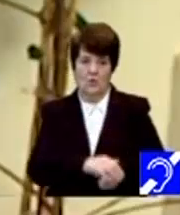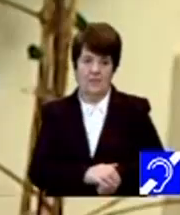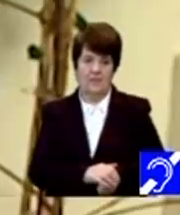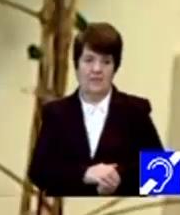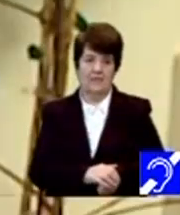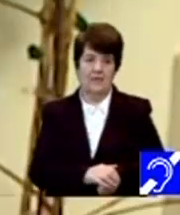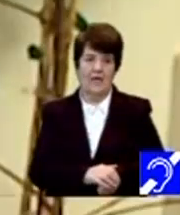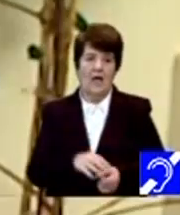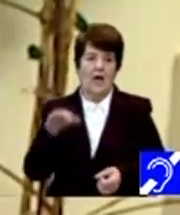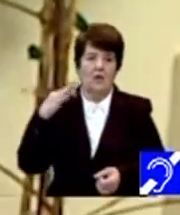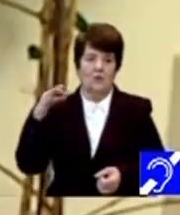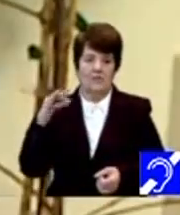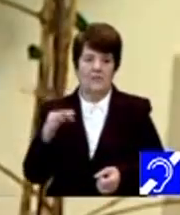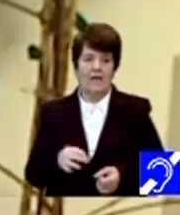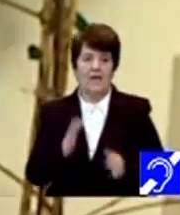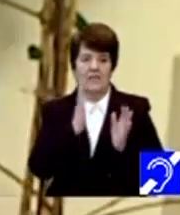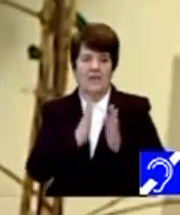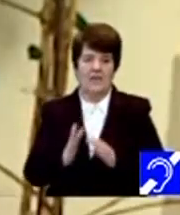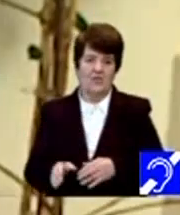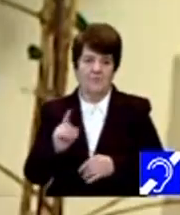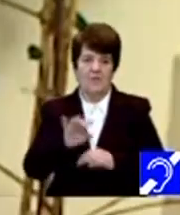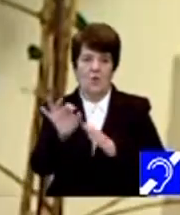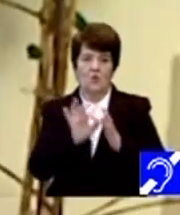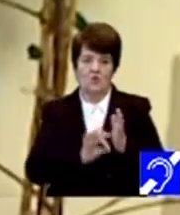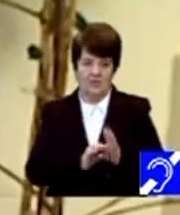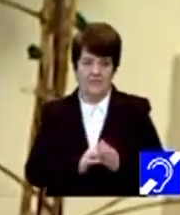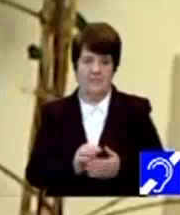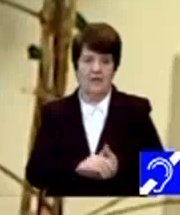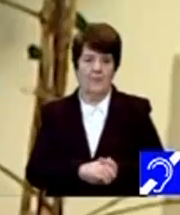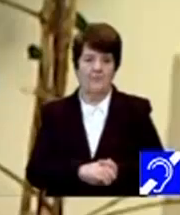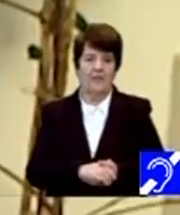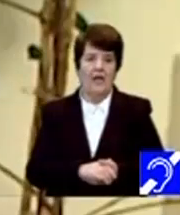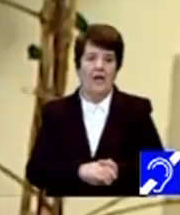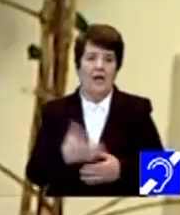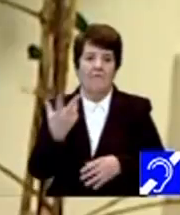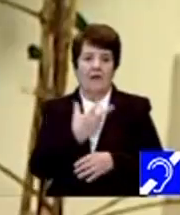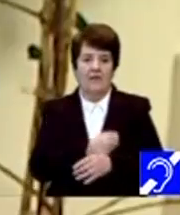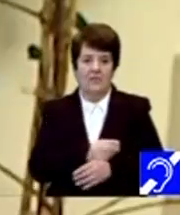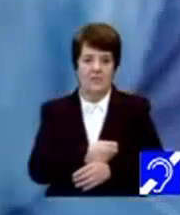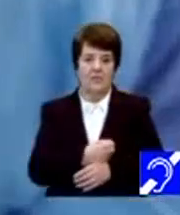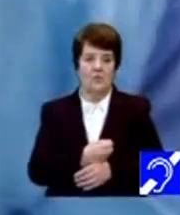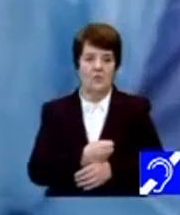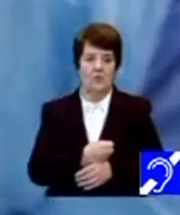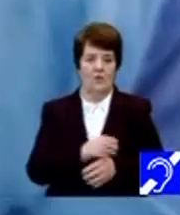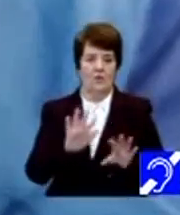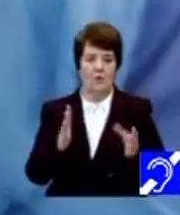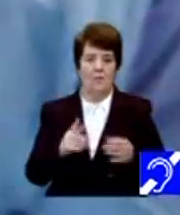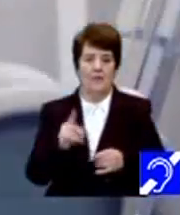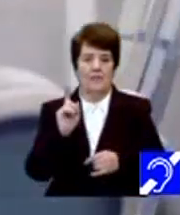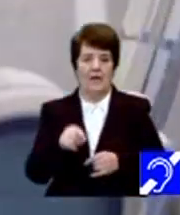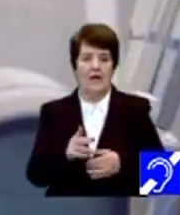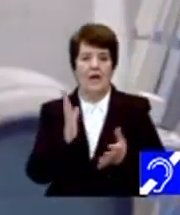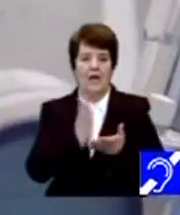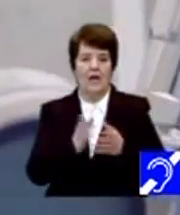doze. Emergency use authorization allows us now to bring the vaccine at a